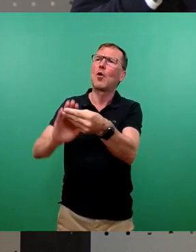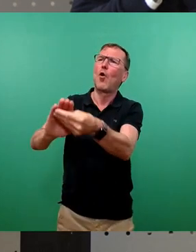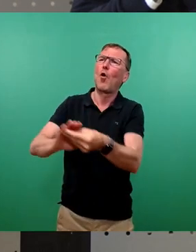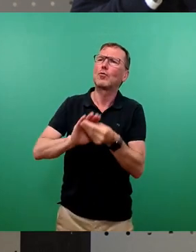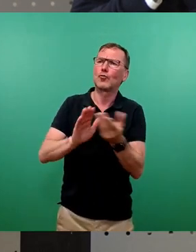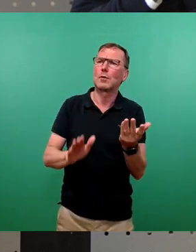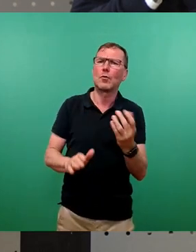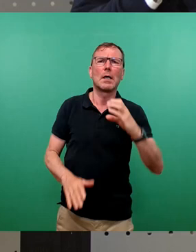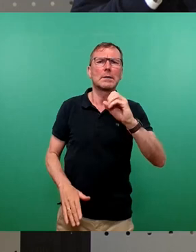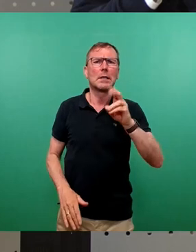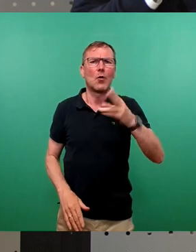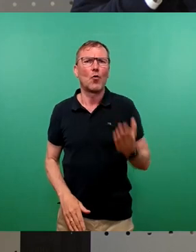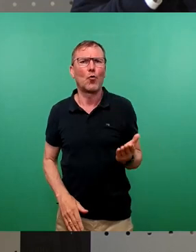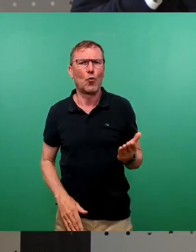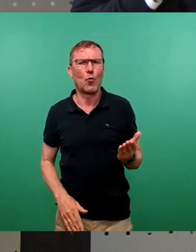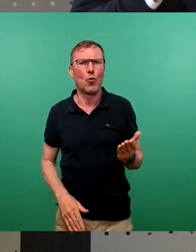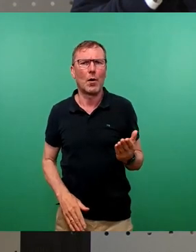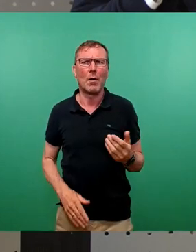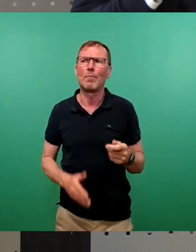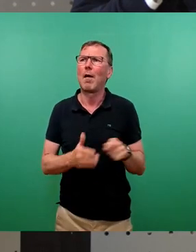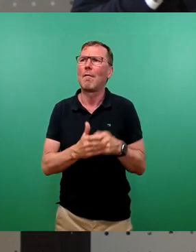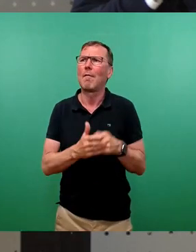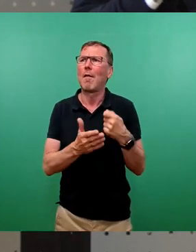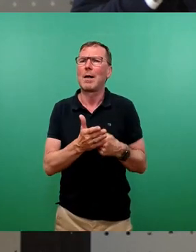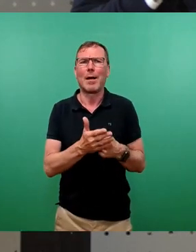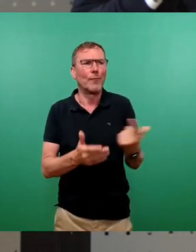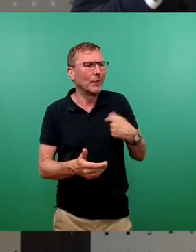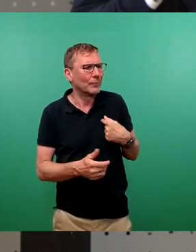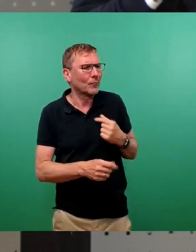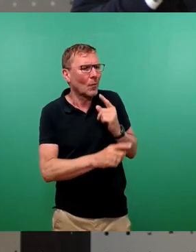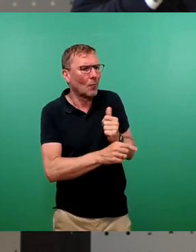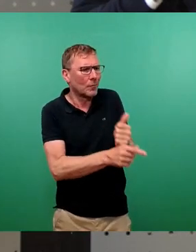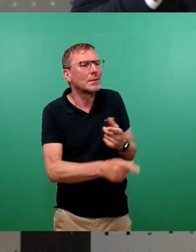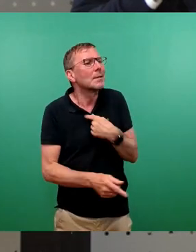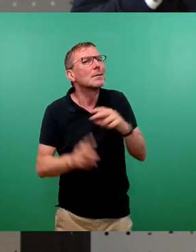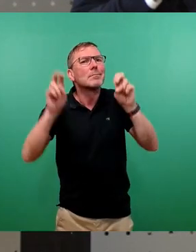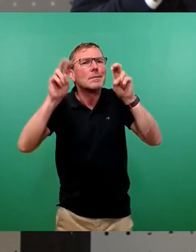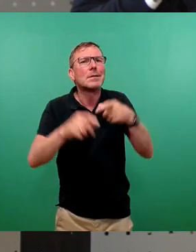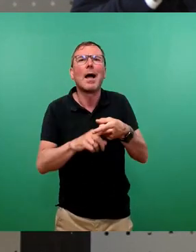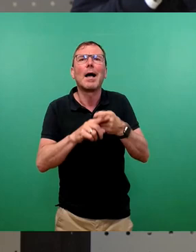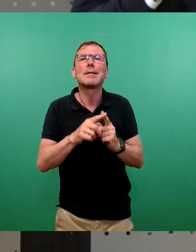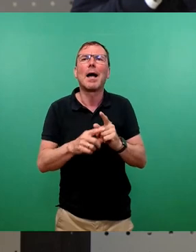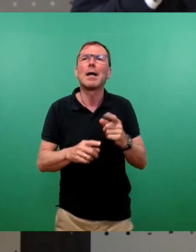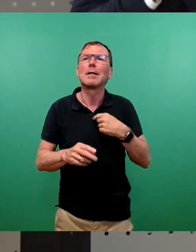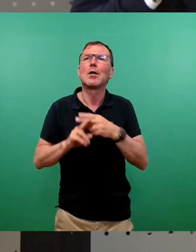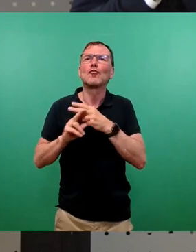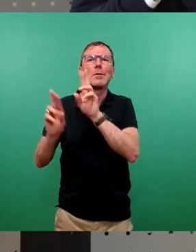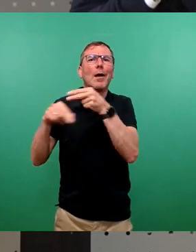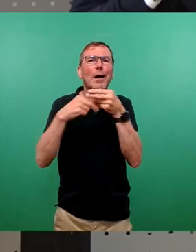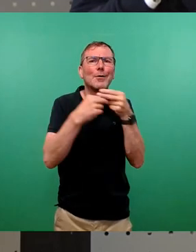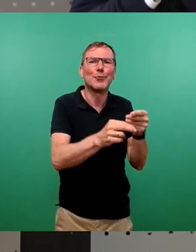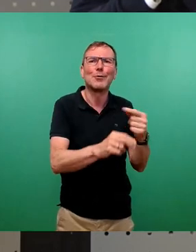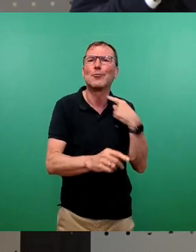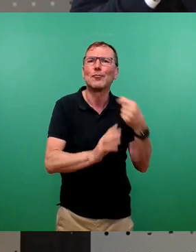der CDU in seinem OB-Wahlkampf verpflichtet fühlt. Er zahlt hier einen gewissen Teil seiner Schulden zurück. Es ist Teil